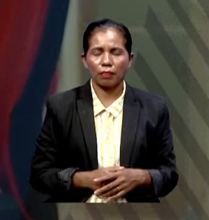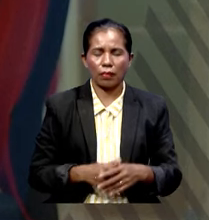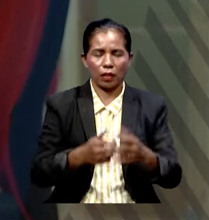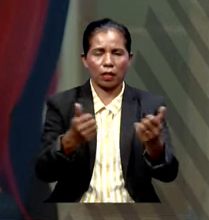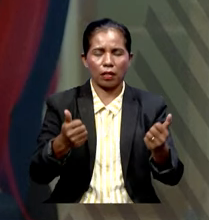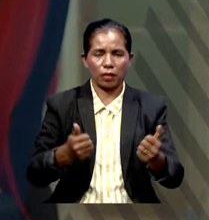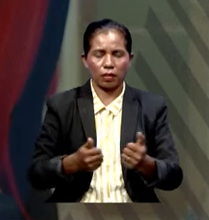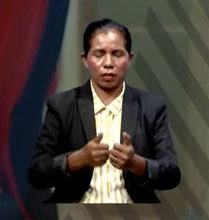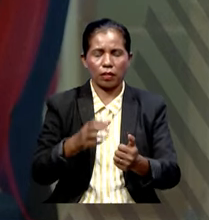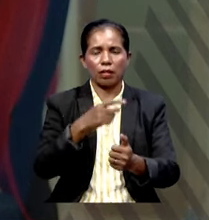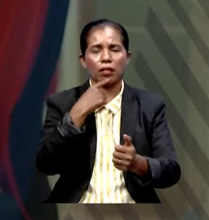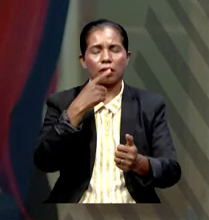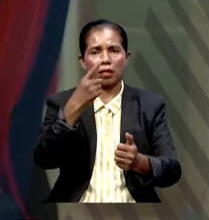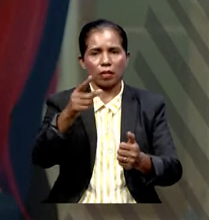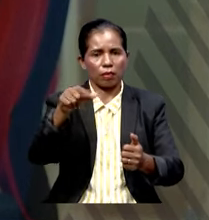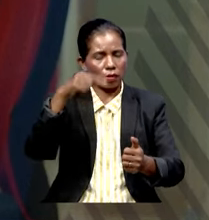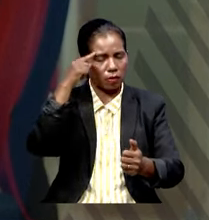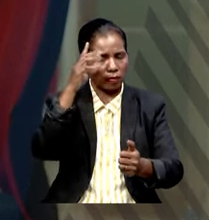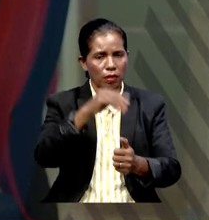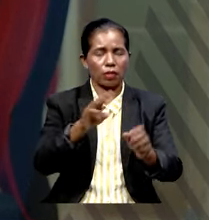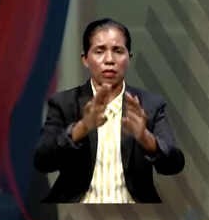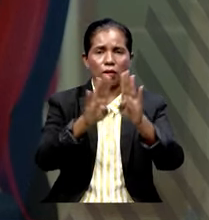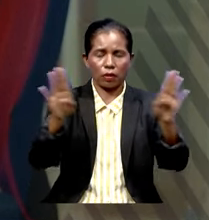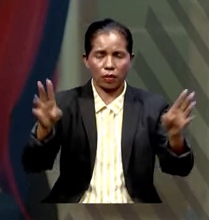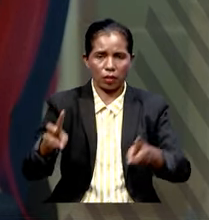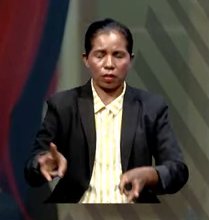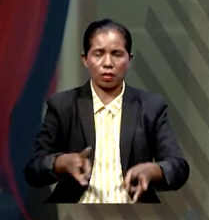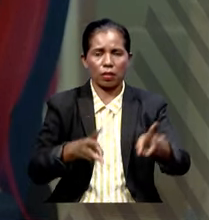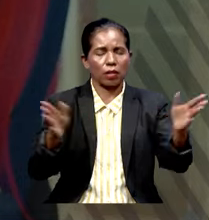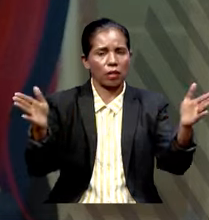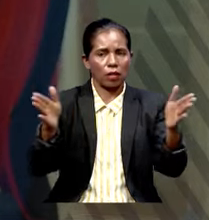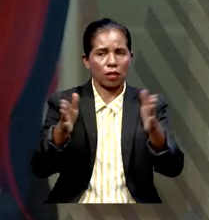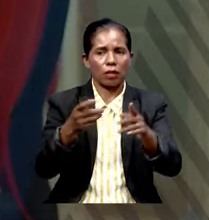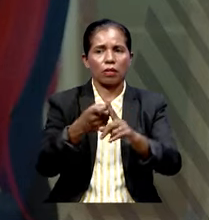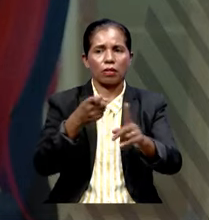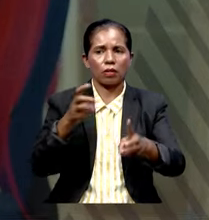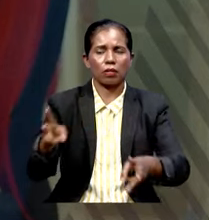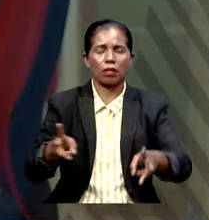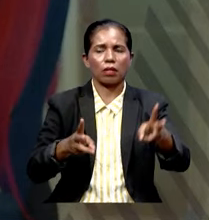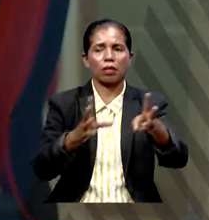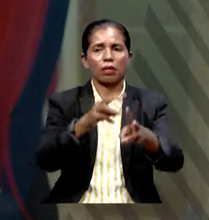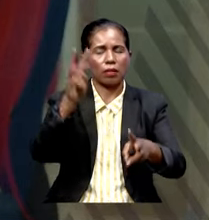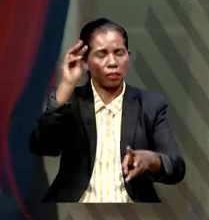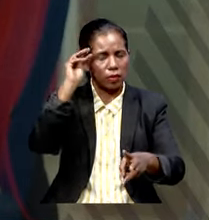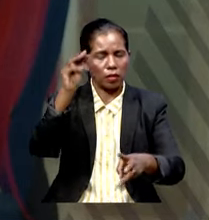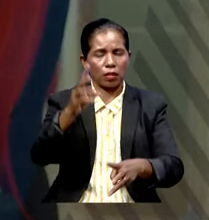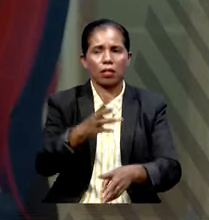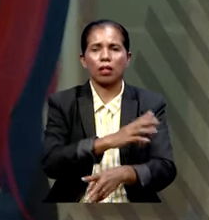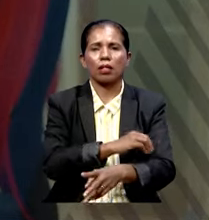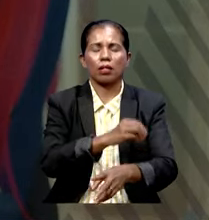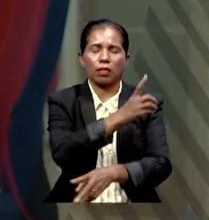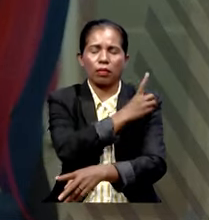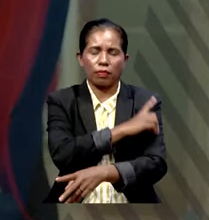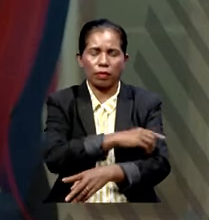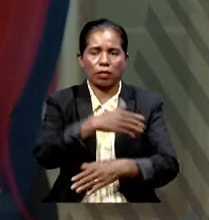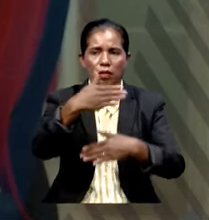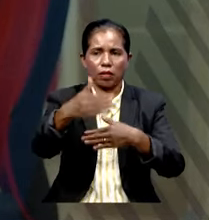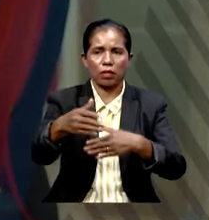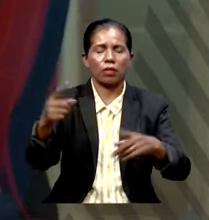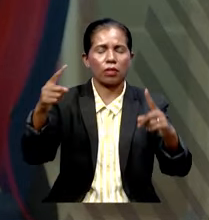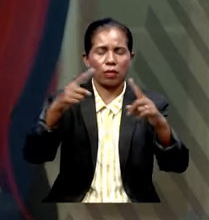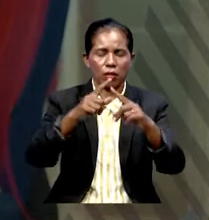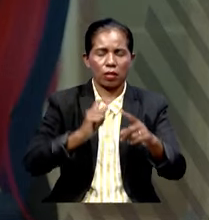Autoridade local recomenda ba governo atu loket tan estrada na Beklot, husi estrada protokol Ministério de Defesa ni oeng, to iha ta si